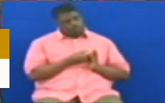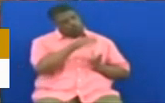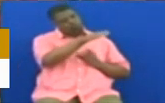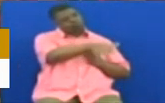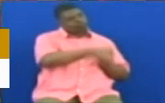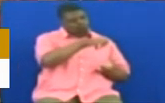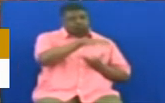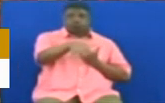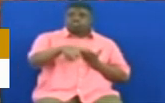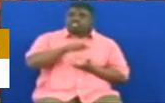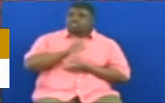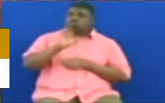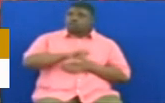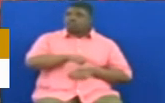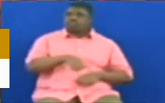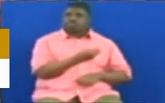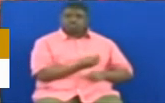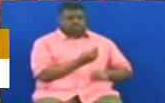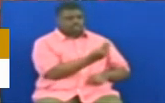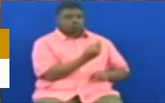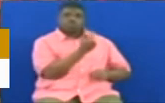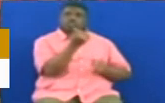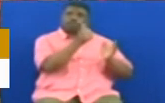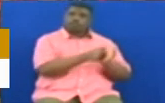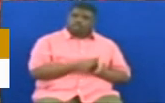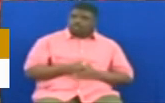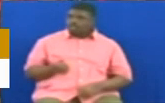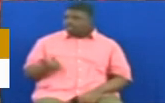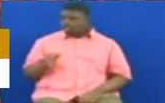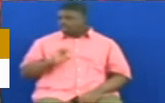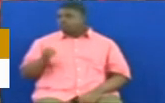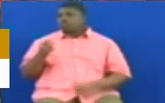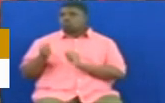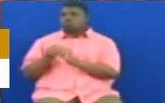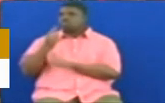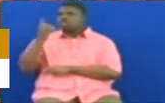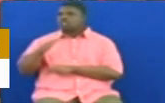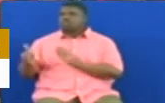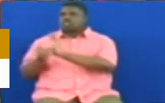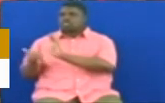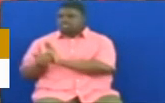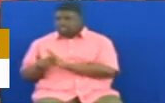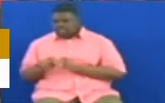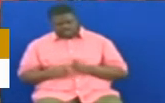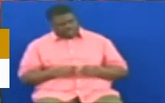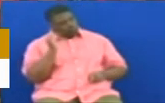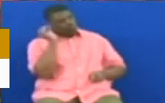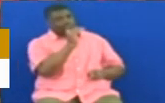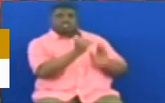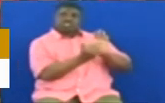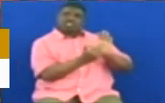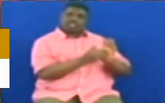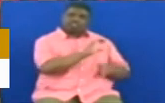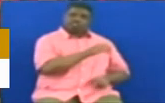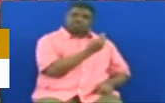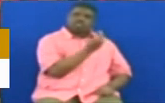mwaka 2003 Tanzania Bara, sheria ya uvuvi ya Zanzibar ya mwaka 2010, sheria ya biashara ya usafiri mwaka 2003,